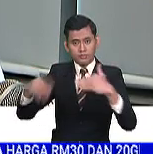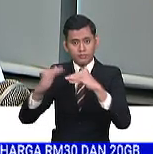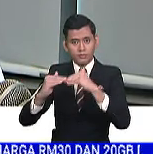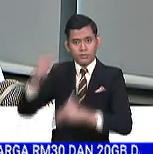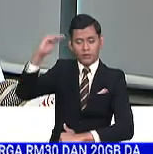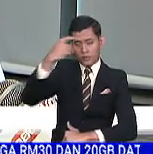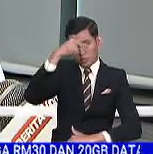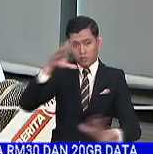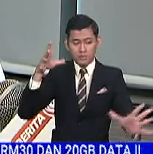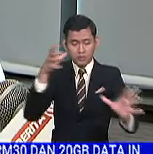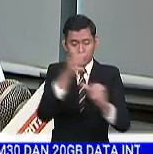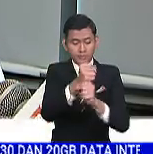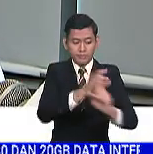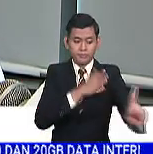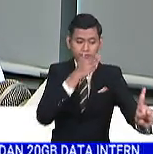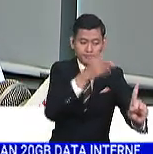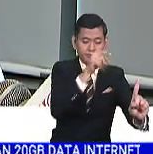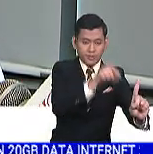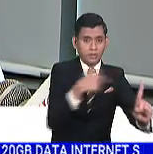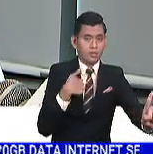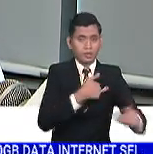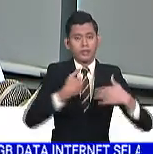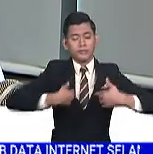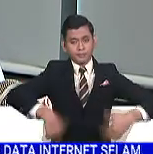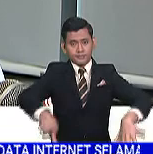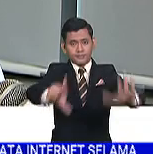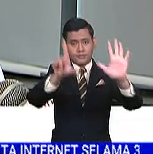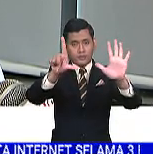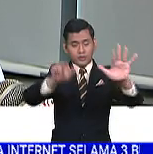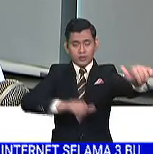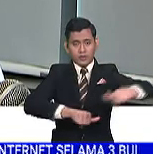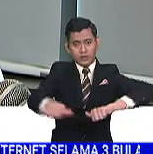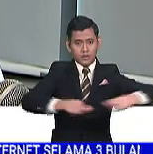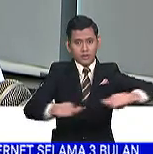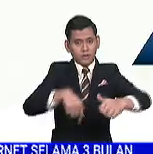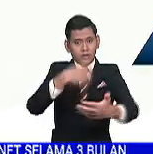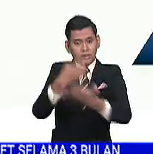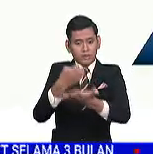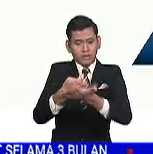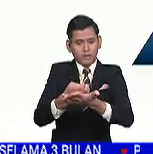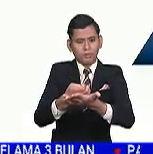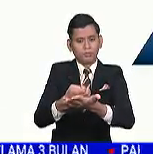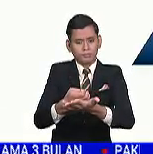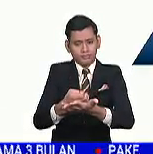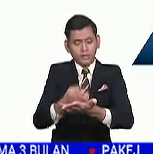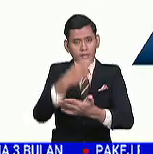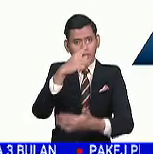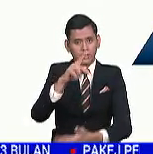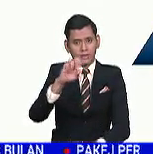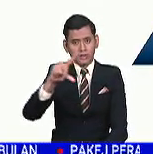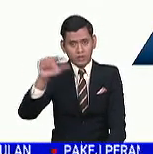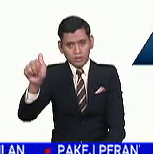Untuk mencapai sasaran ini, kita ada 7 aktiviti pertumbuhan ekonomi utama atau KEGA,